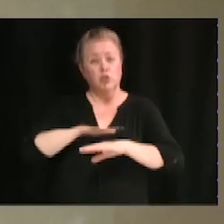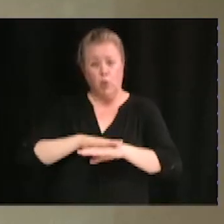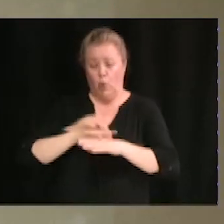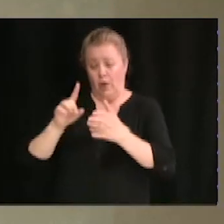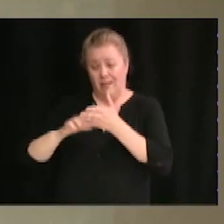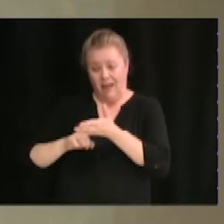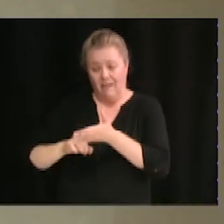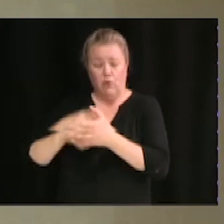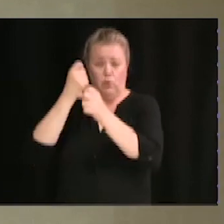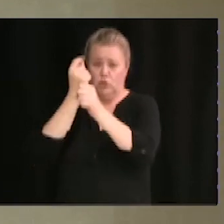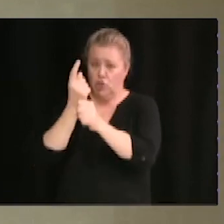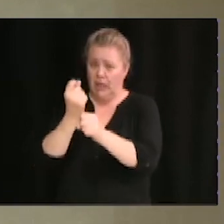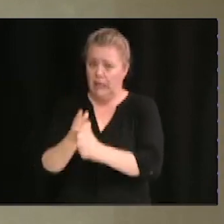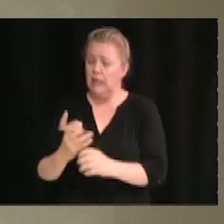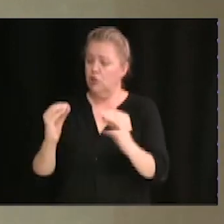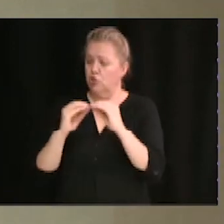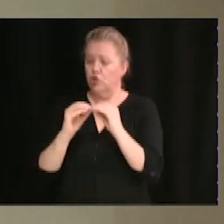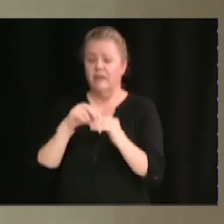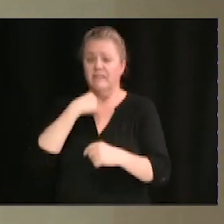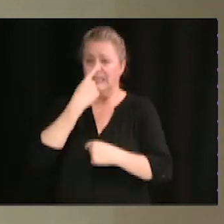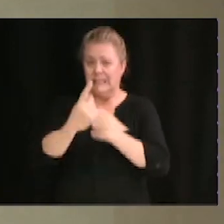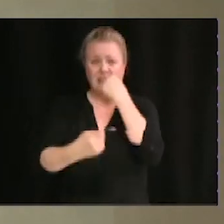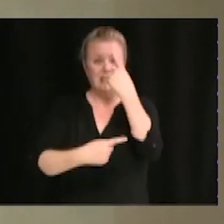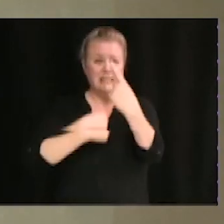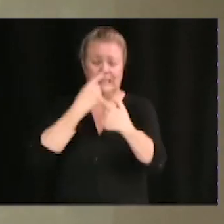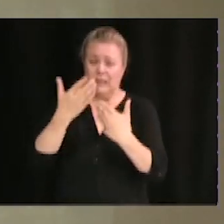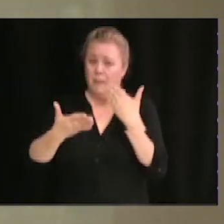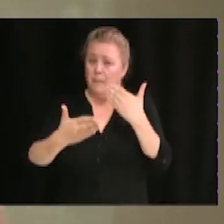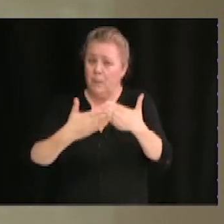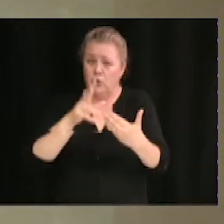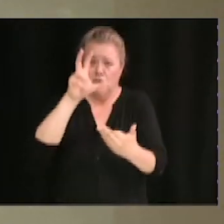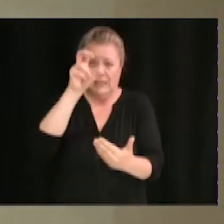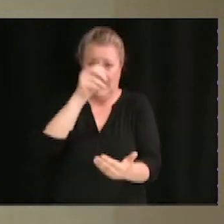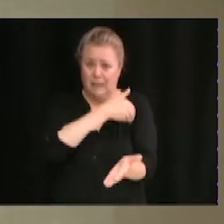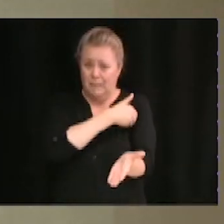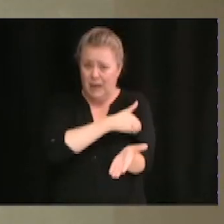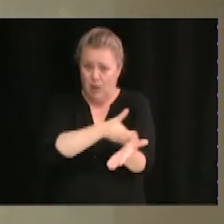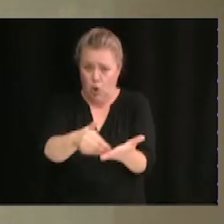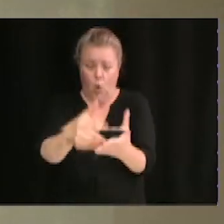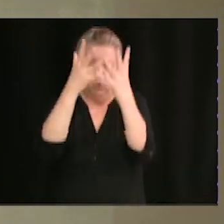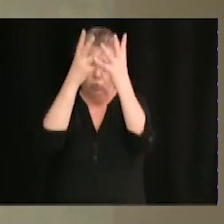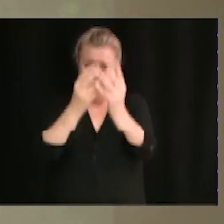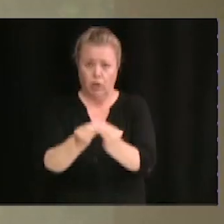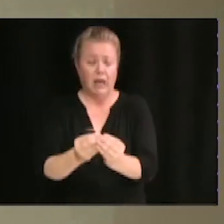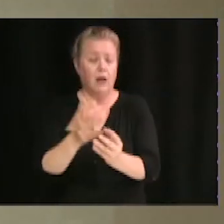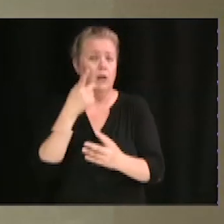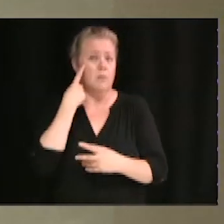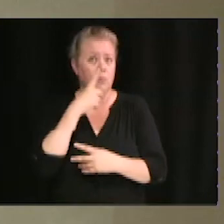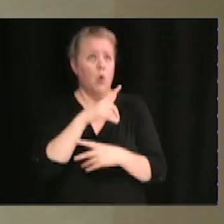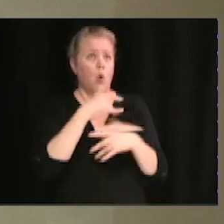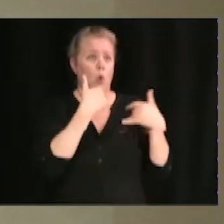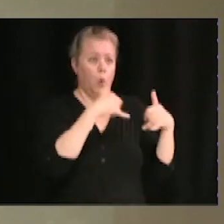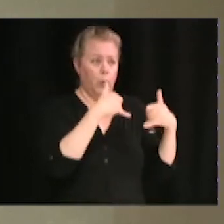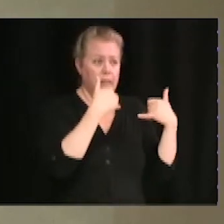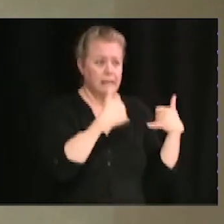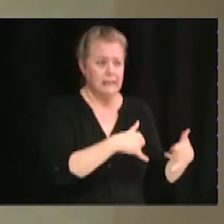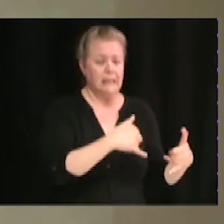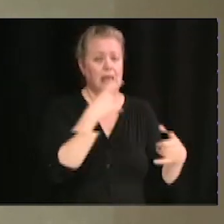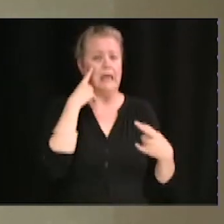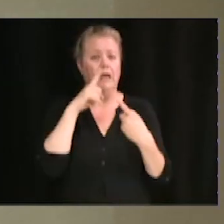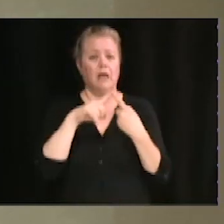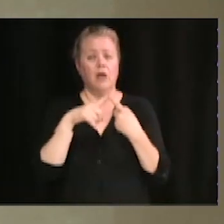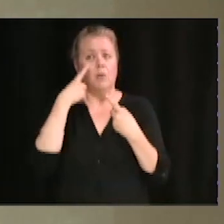chaque année, on a des travaux d'immobilisation de près de 30 millions de dollars. Tout est pour tout, là. Que ce soit pour les loisirs, les routes,